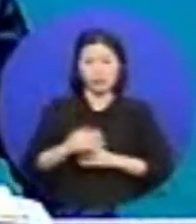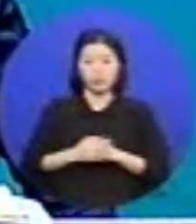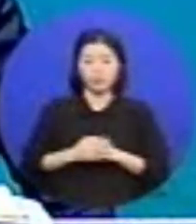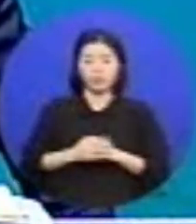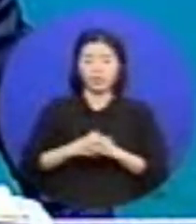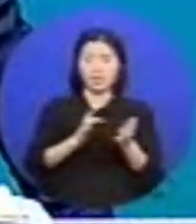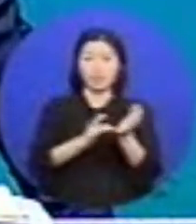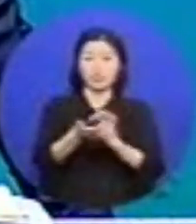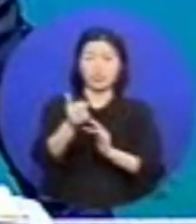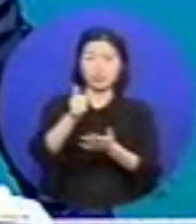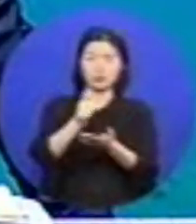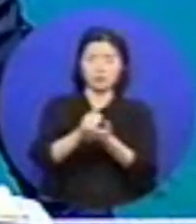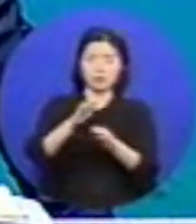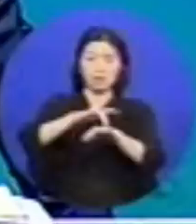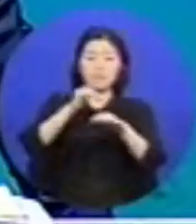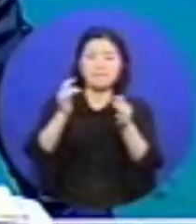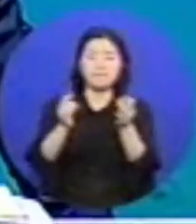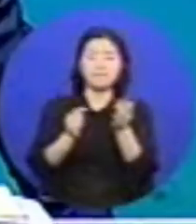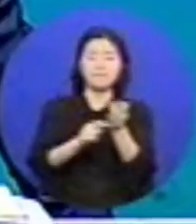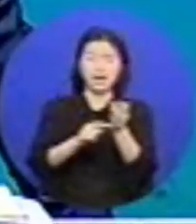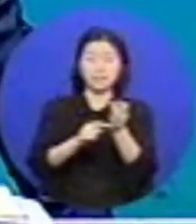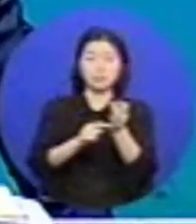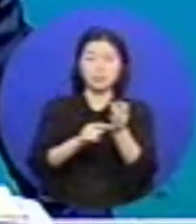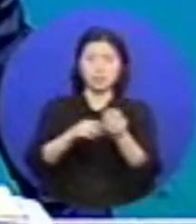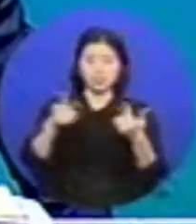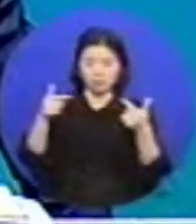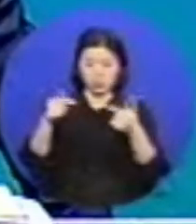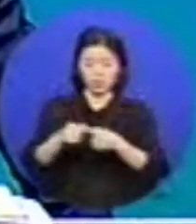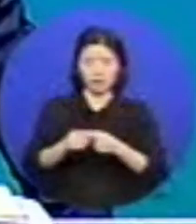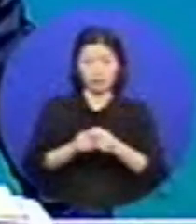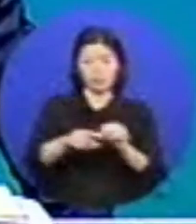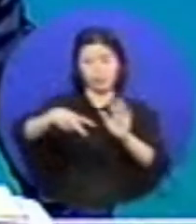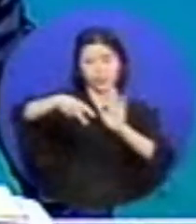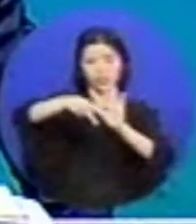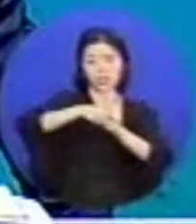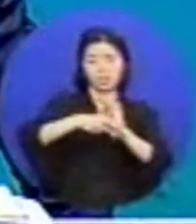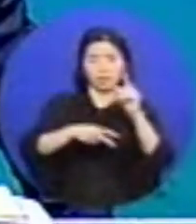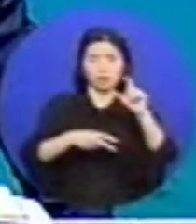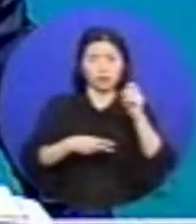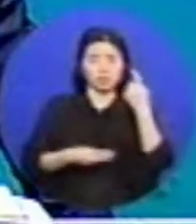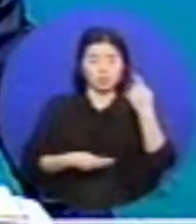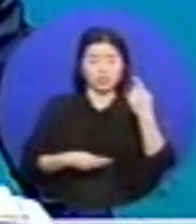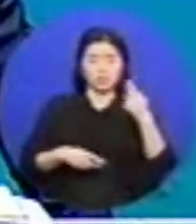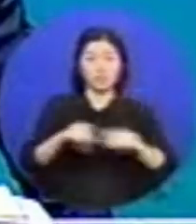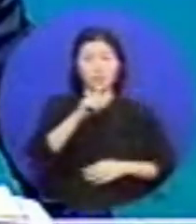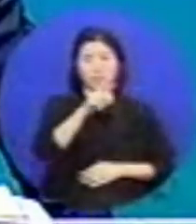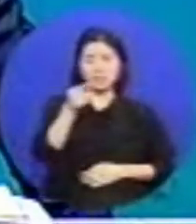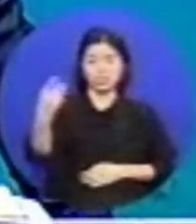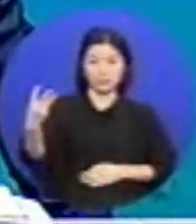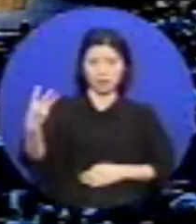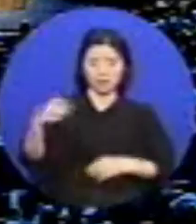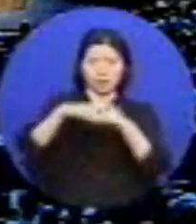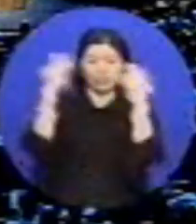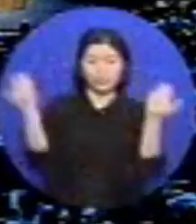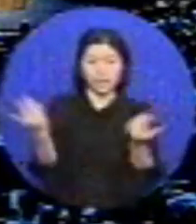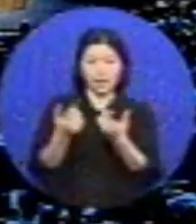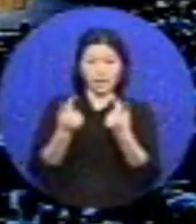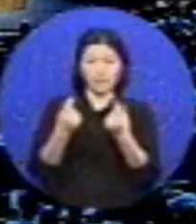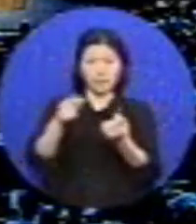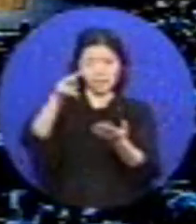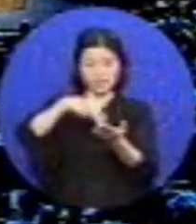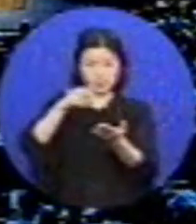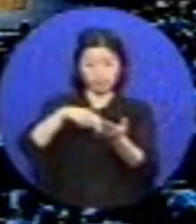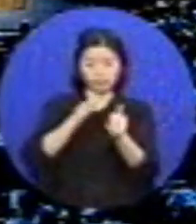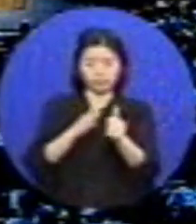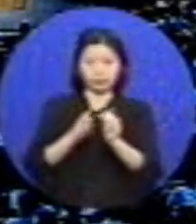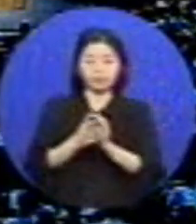예수님은 마음을 치료하시는 분입니다. 이사야 61장 1절에서 3절까지 말씀을 한번 우리 다 같이 한번